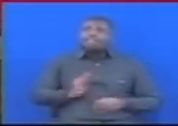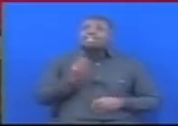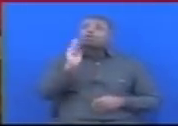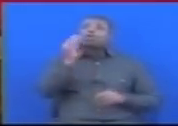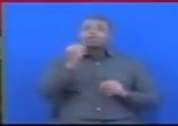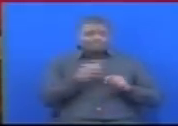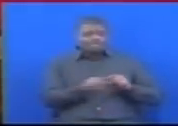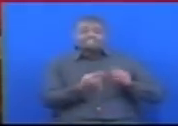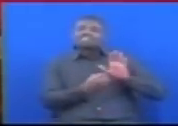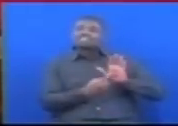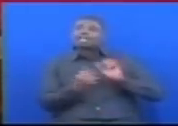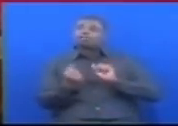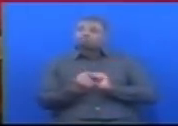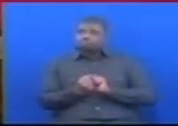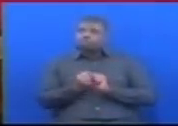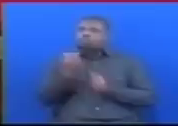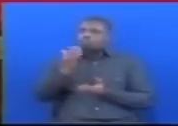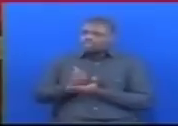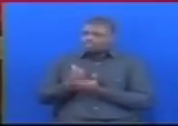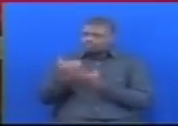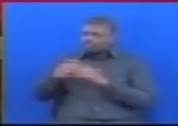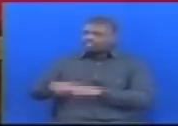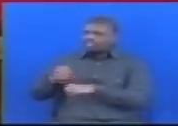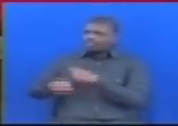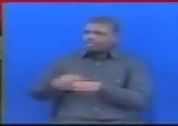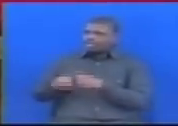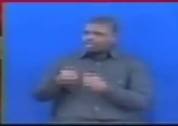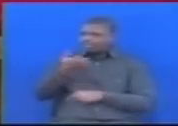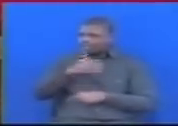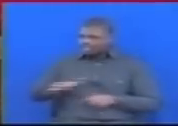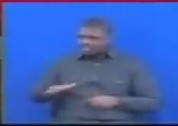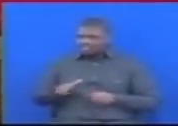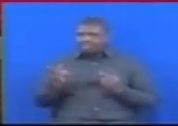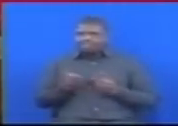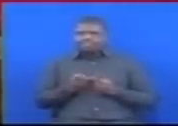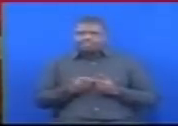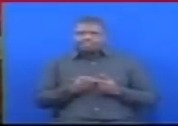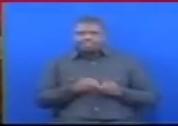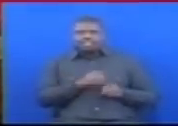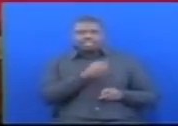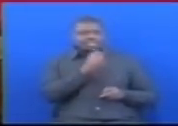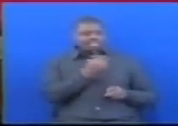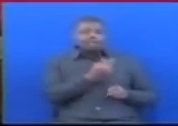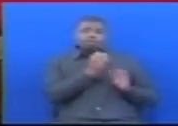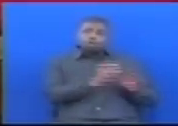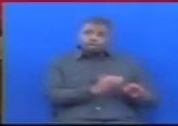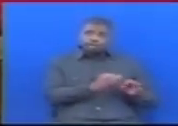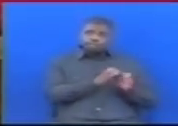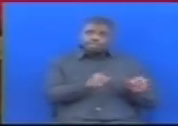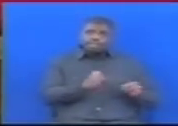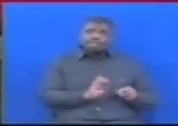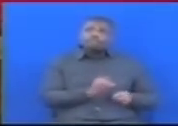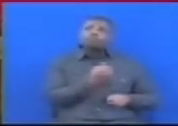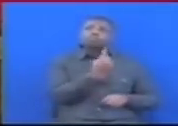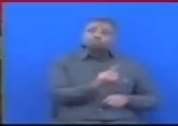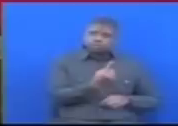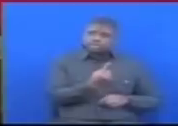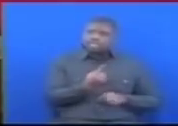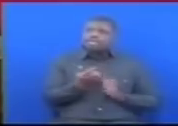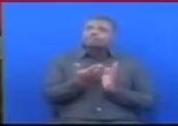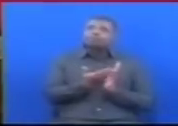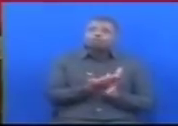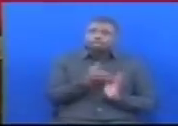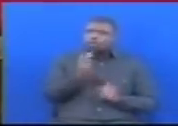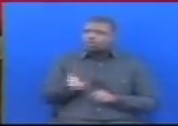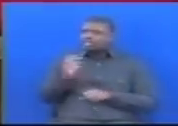katika kuhakikisha tunatekeleza miradi ya maji. Lakini katika jimbo la Igunga tumetenga zaidi ya bilioni 1. Nimuombe sana na wataalamu wetu wa